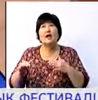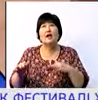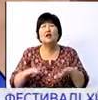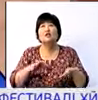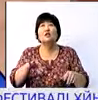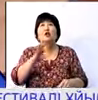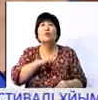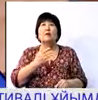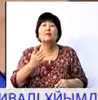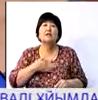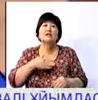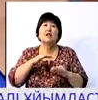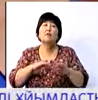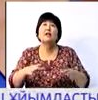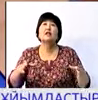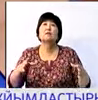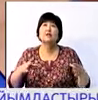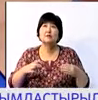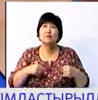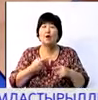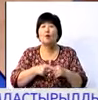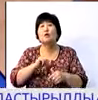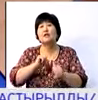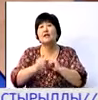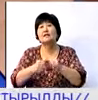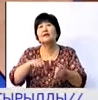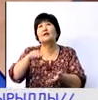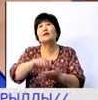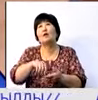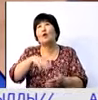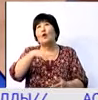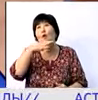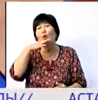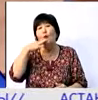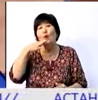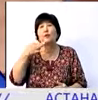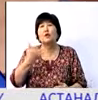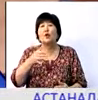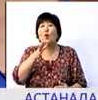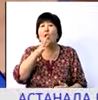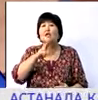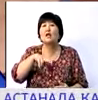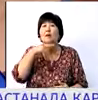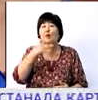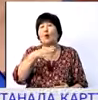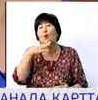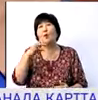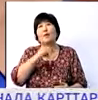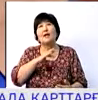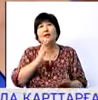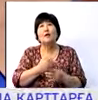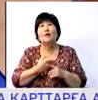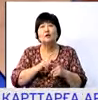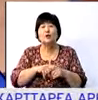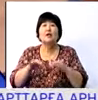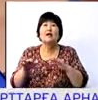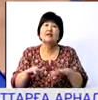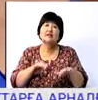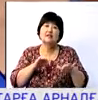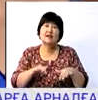біздің балаларымызбен бірге осы жарысқа қатысып, көп деген уақытымызды бөлуге көп пайдасы бар. Сондықтан осындай